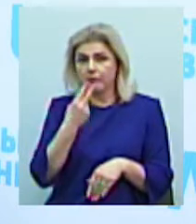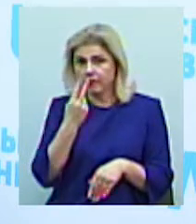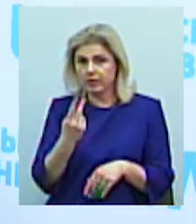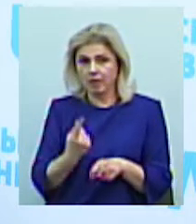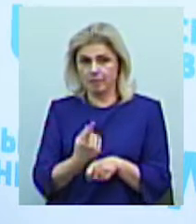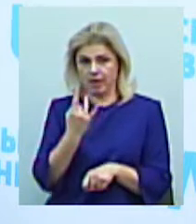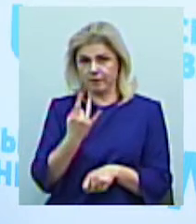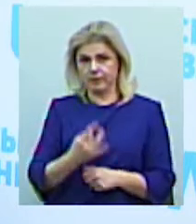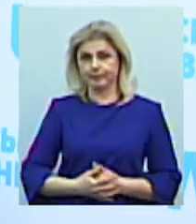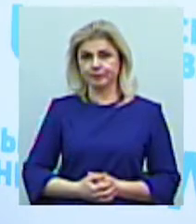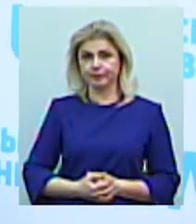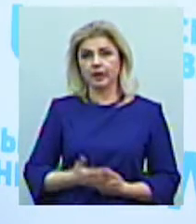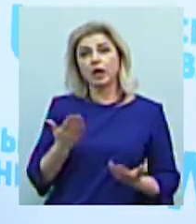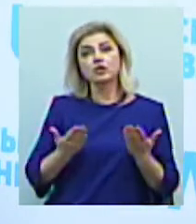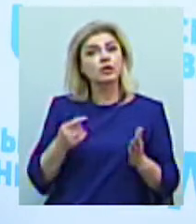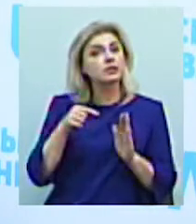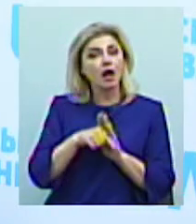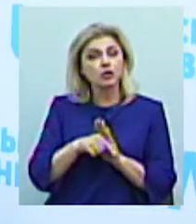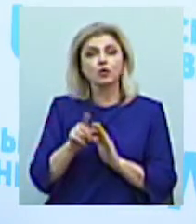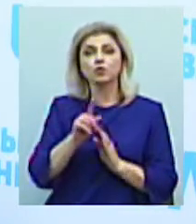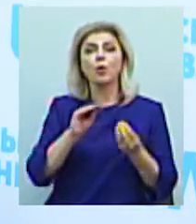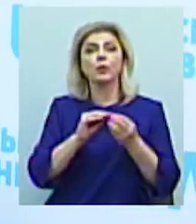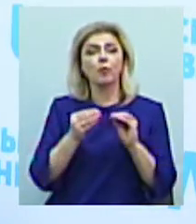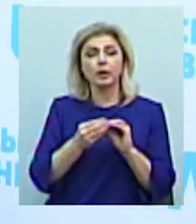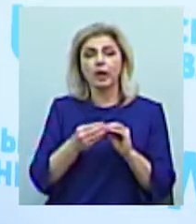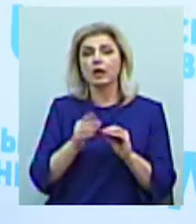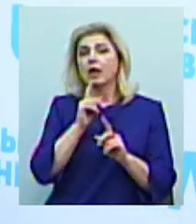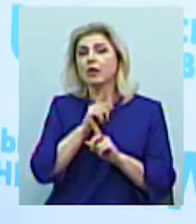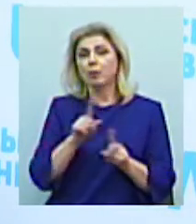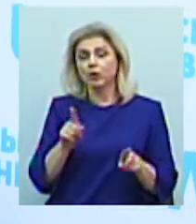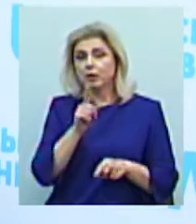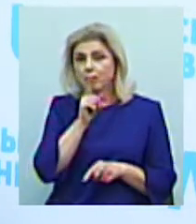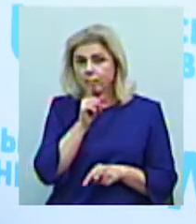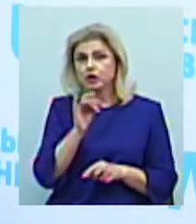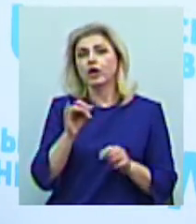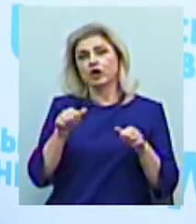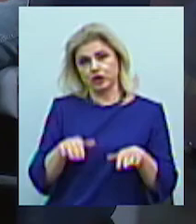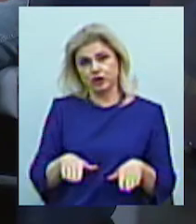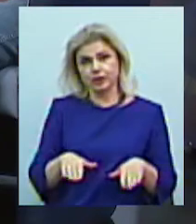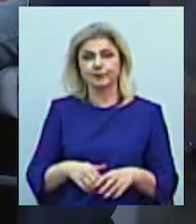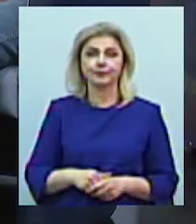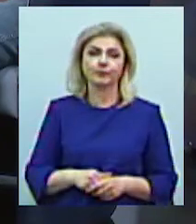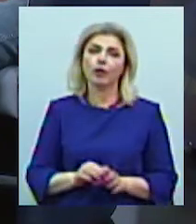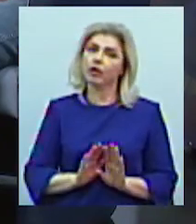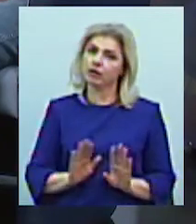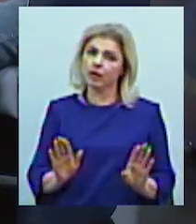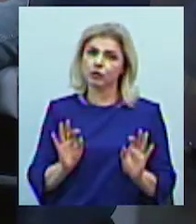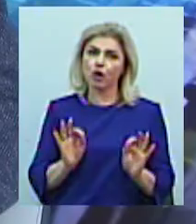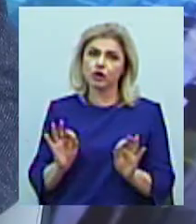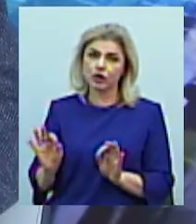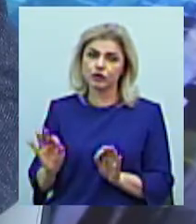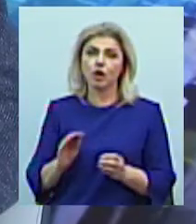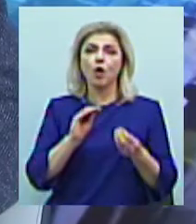вперше. Чи значить це, що проблема вже не буде замовчуватись і вирішиться? Ну, ні, звісно. Проблема не